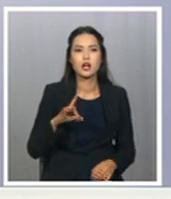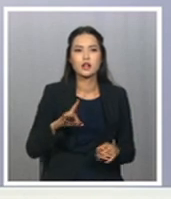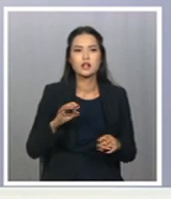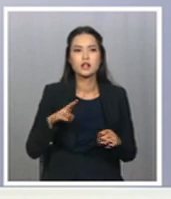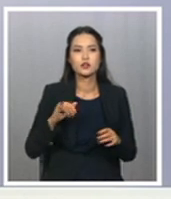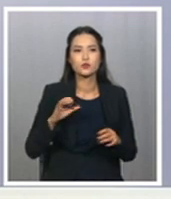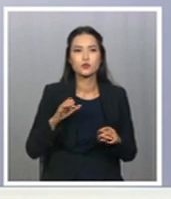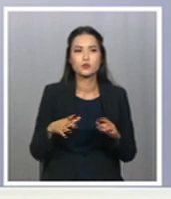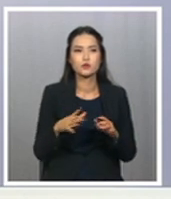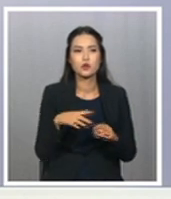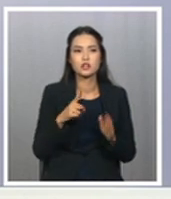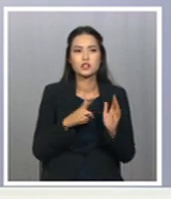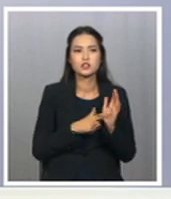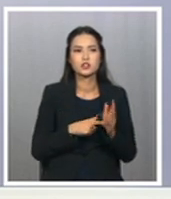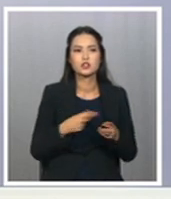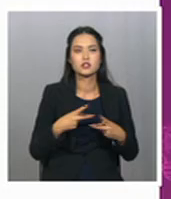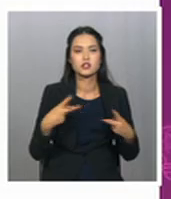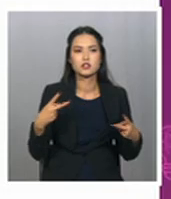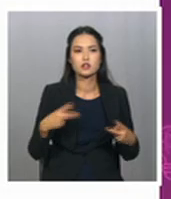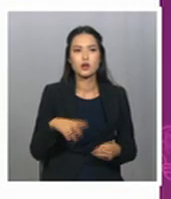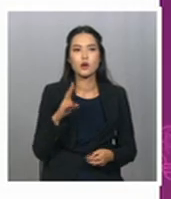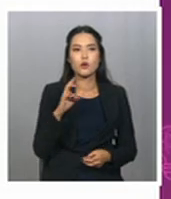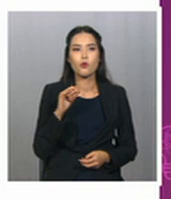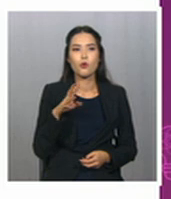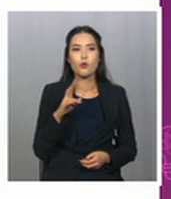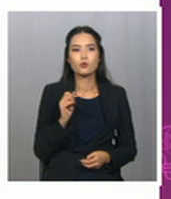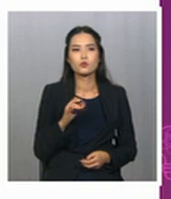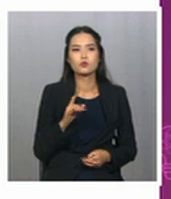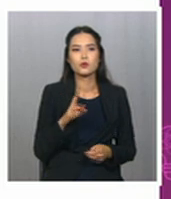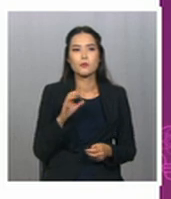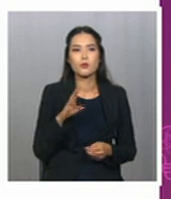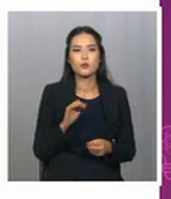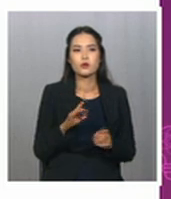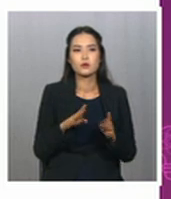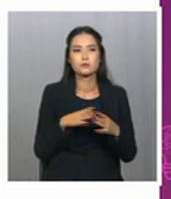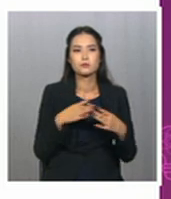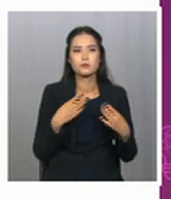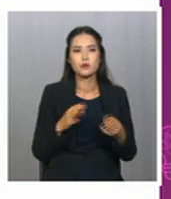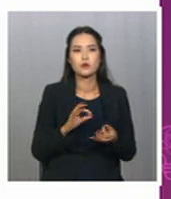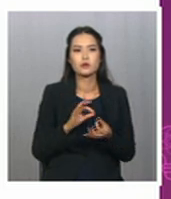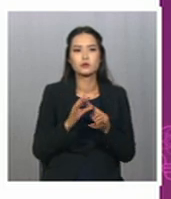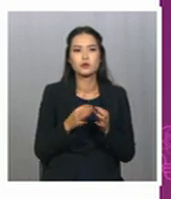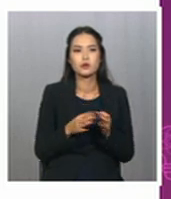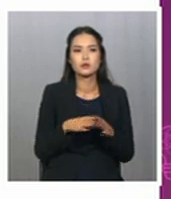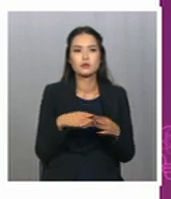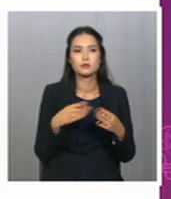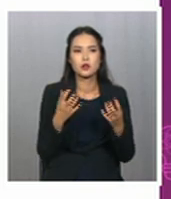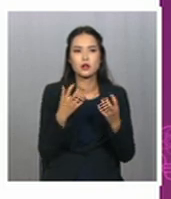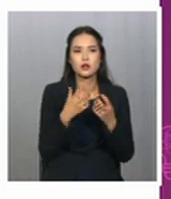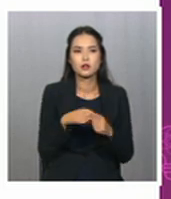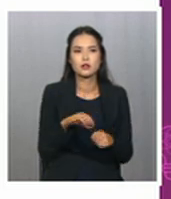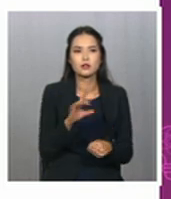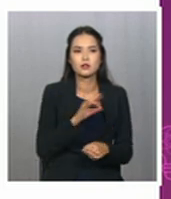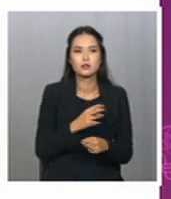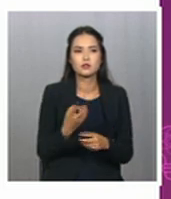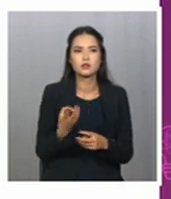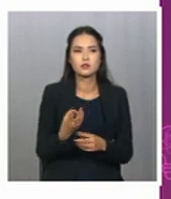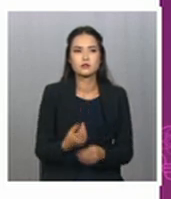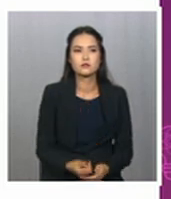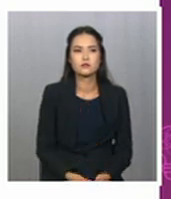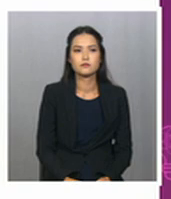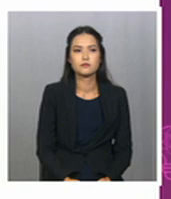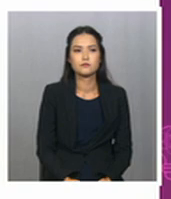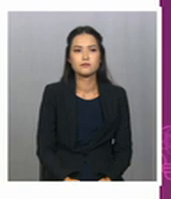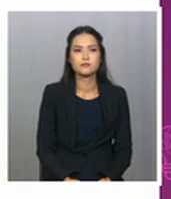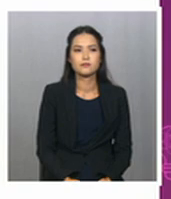радиусы 7-ге тең. Конустың бүйір бетінің және толық бетінің ауданын табыңыз.